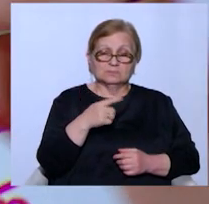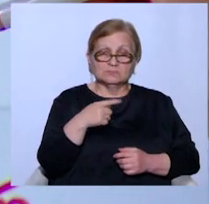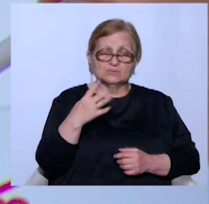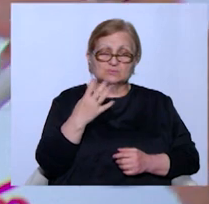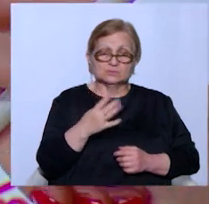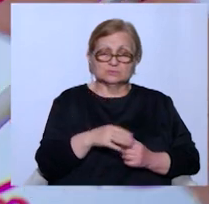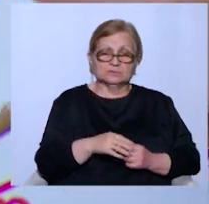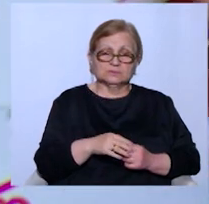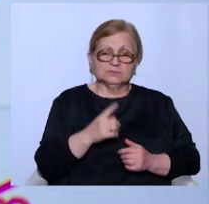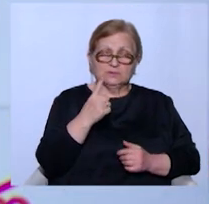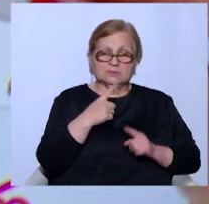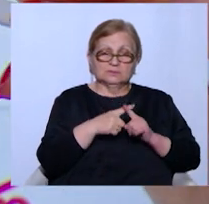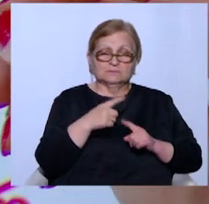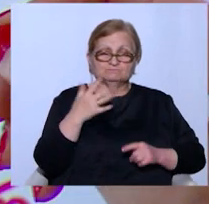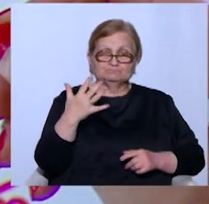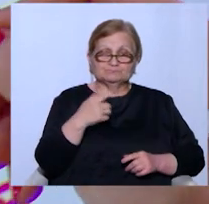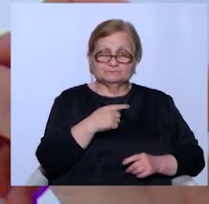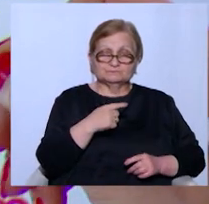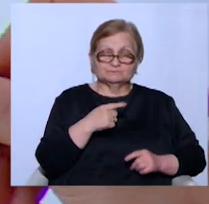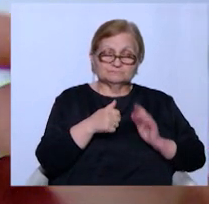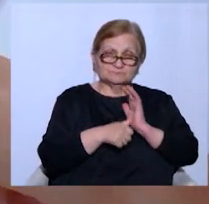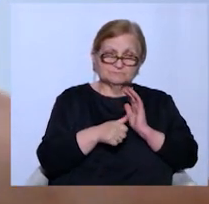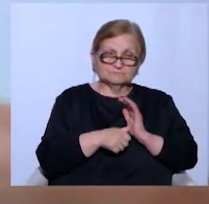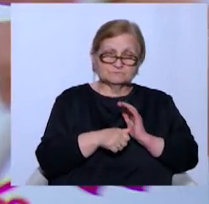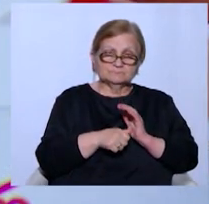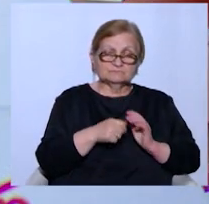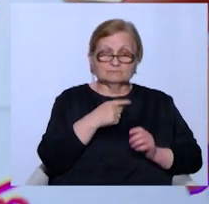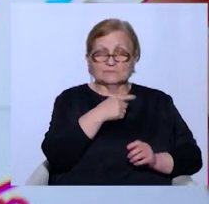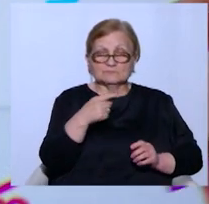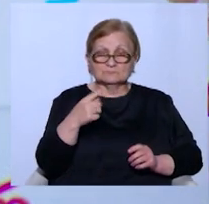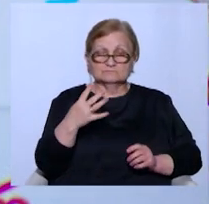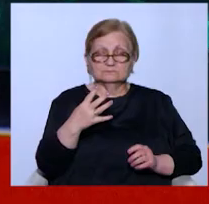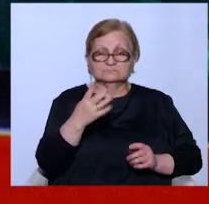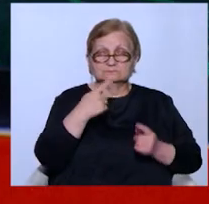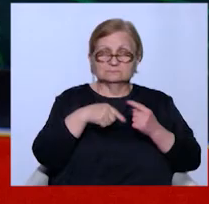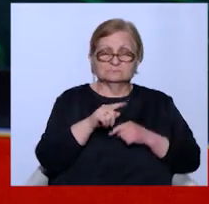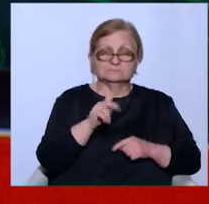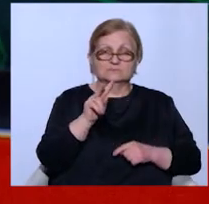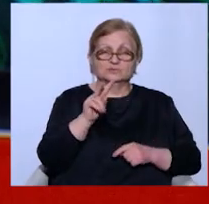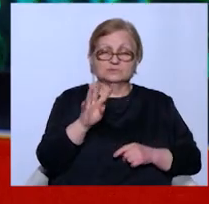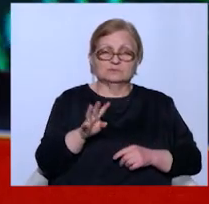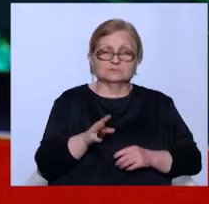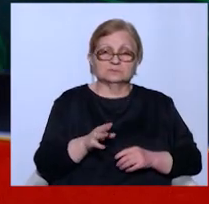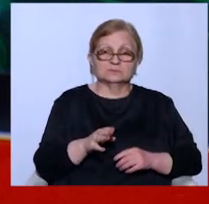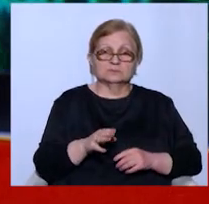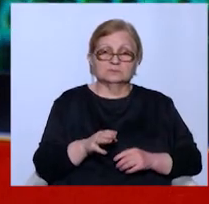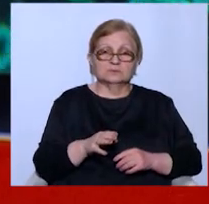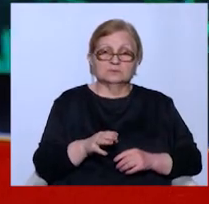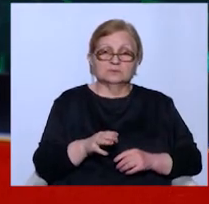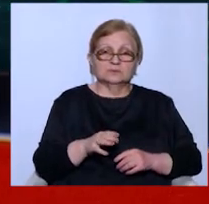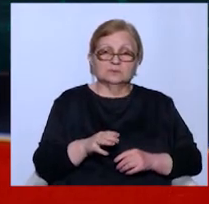4, 1 + 5 არის 6, - 4 + 6 არის 20 - 24. ანუ მივხვდით